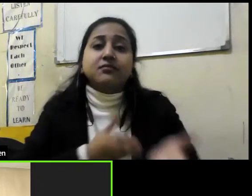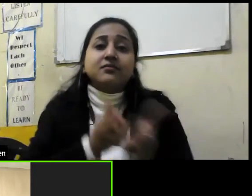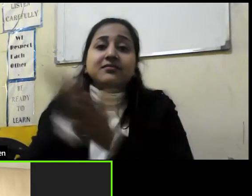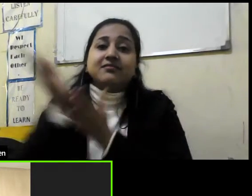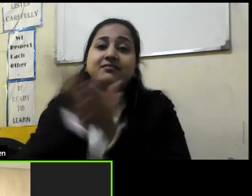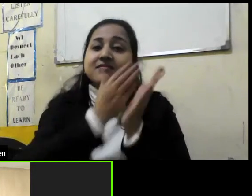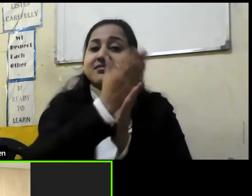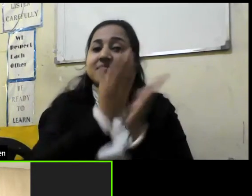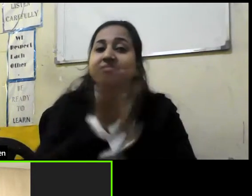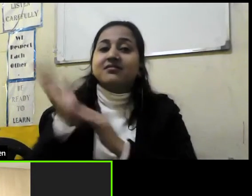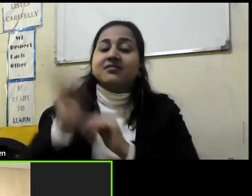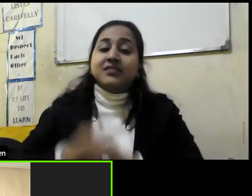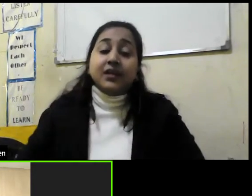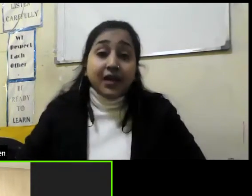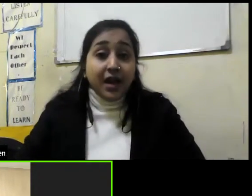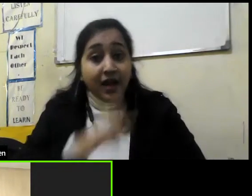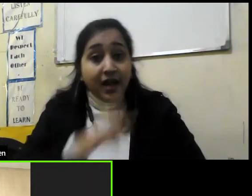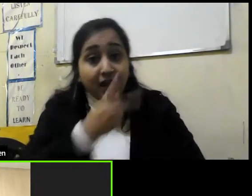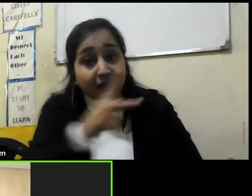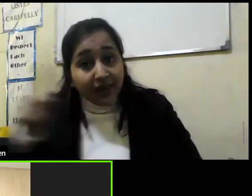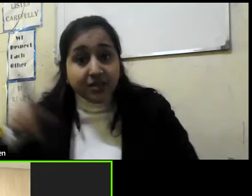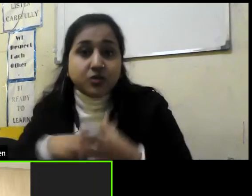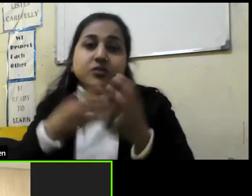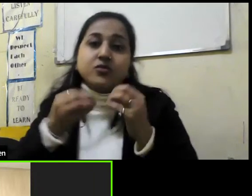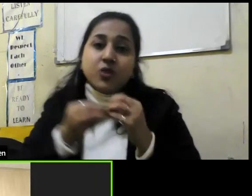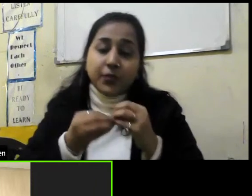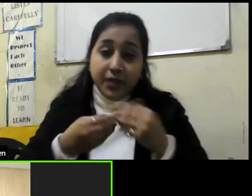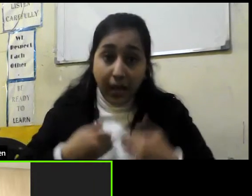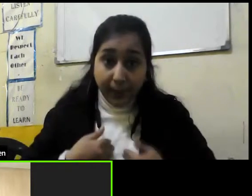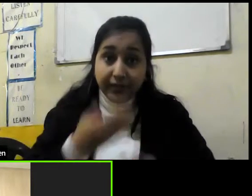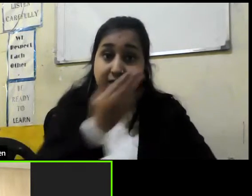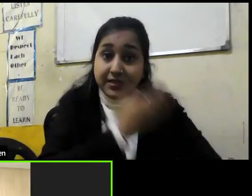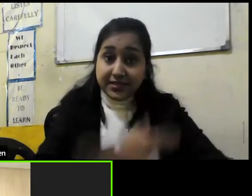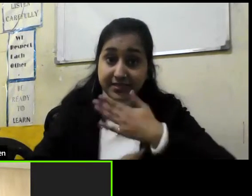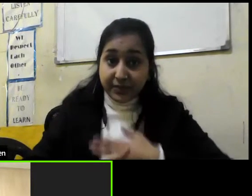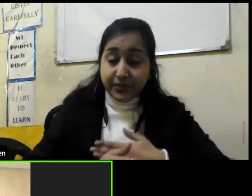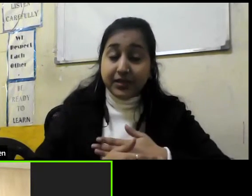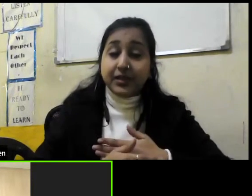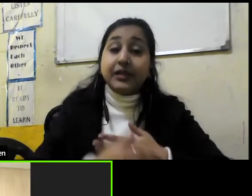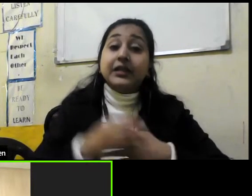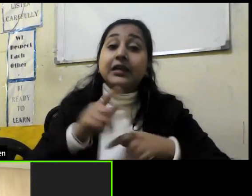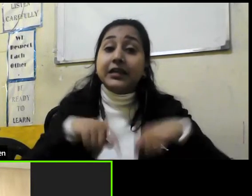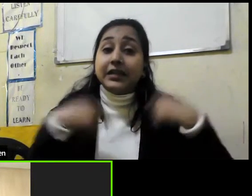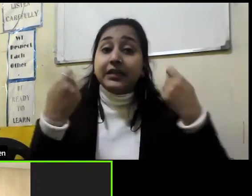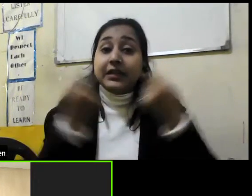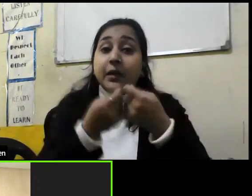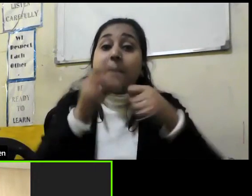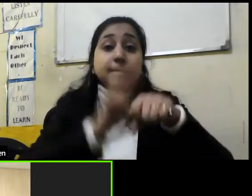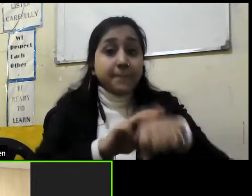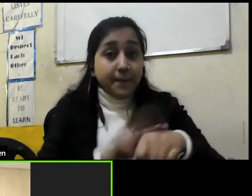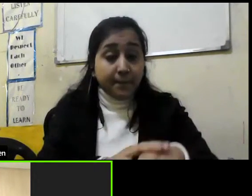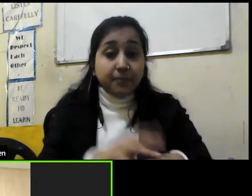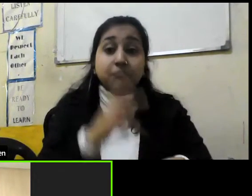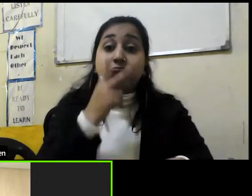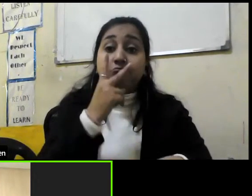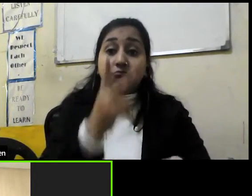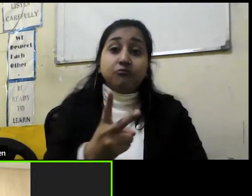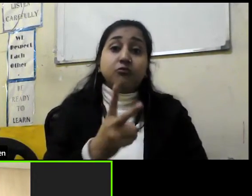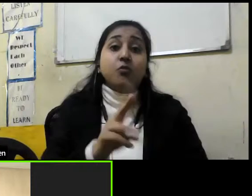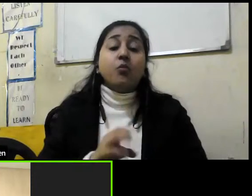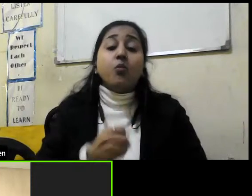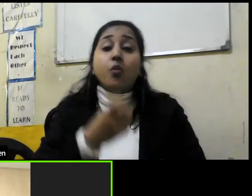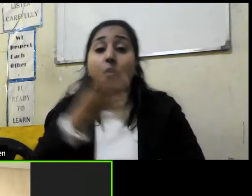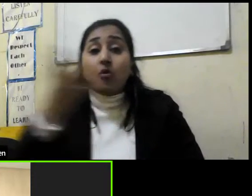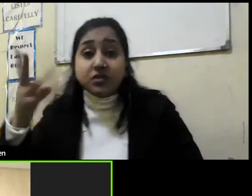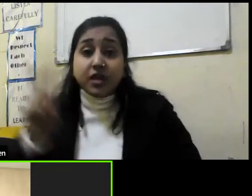jobs where जो हमारे दिव्यांग team members हैं, वो they can create lot of value, lot of